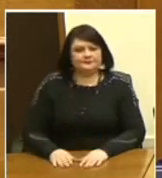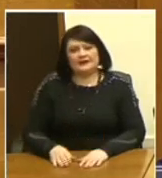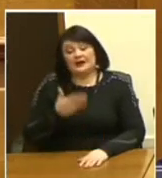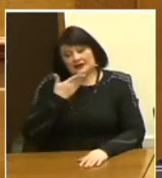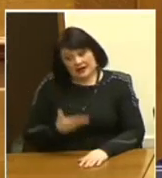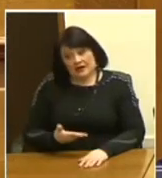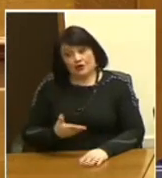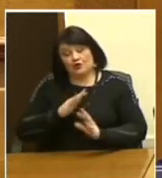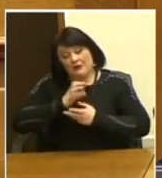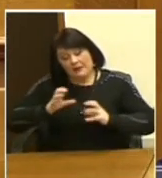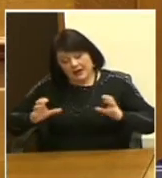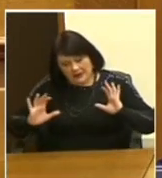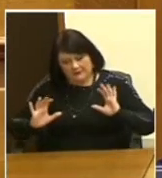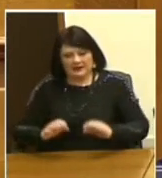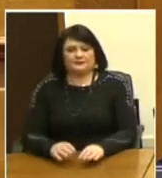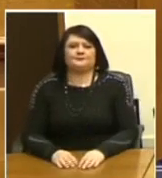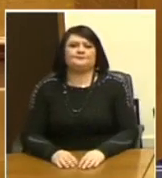για να μην μακρηγορήσω άλλο,